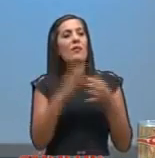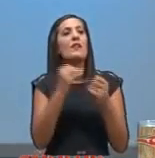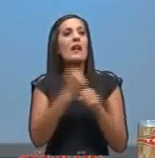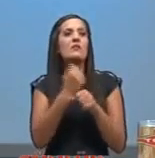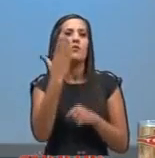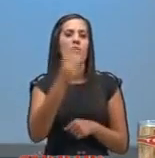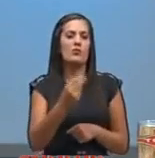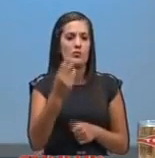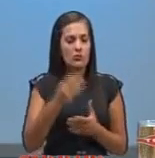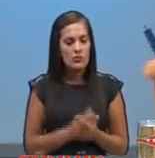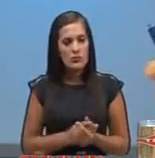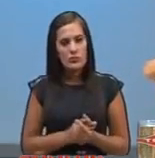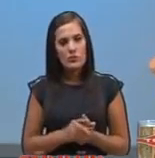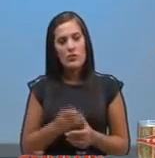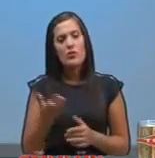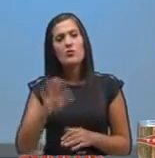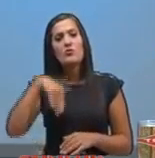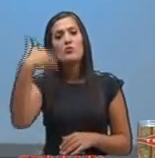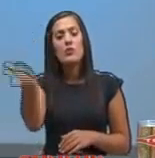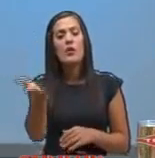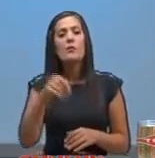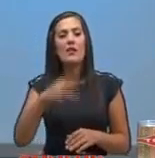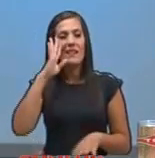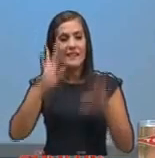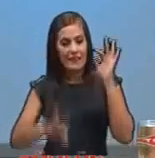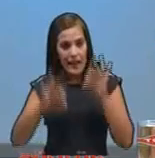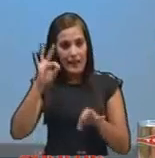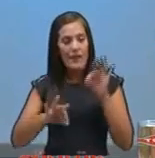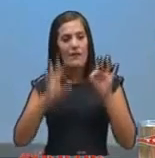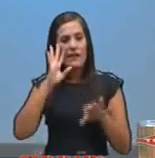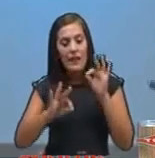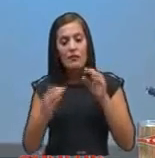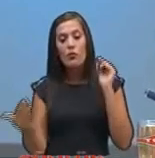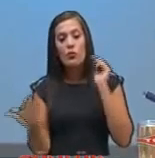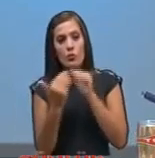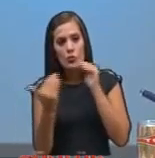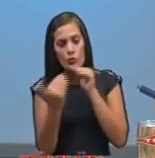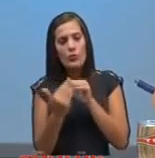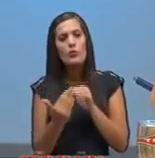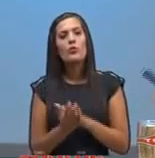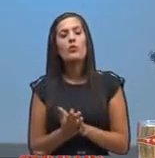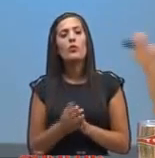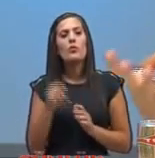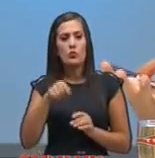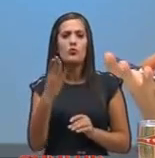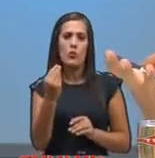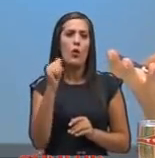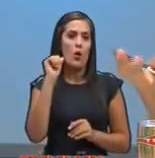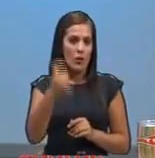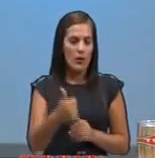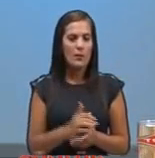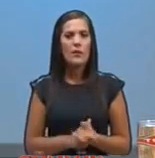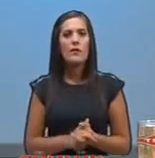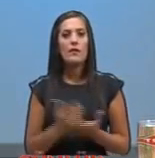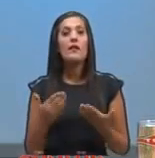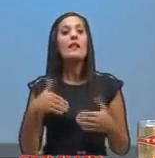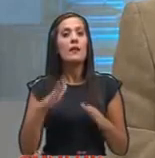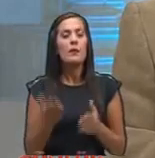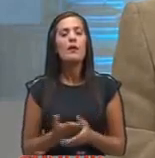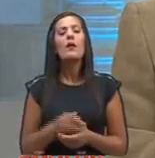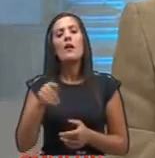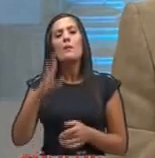olsun efendim. Sonrası değil mi? Yani bu işte tedaviye uyumluluk, bunlar da çok önemli. Şimdi, öyle değil evet